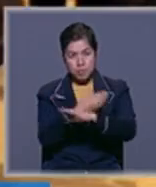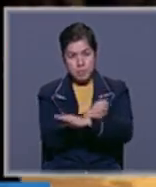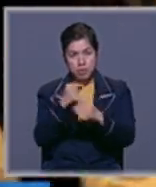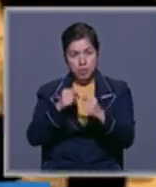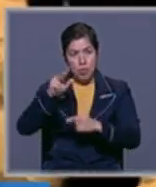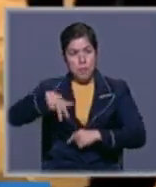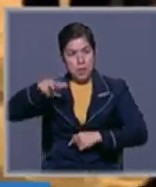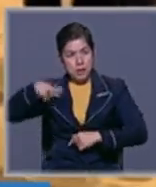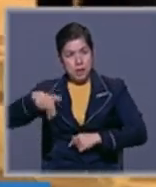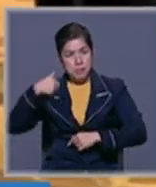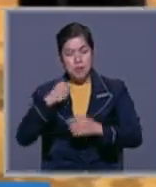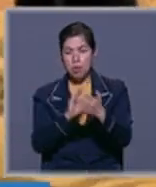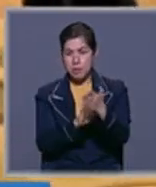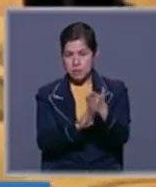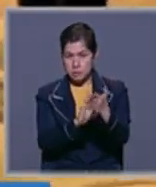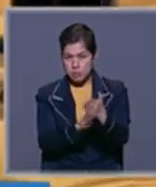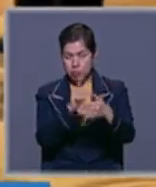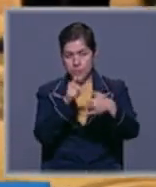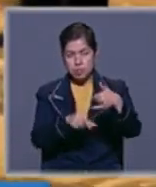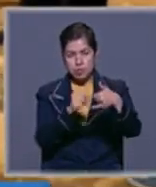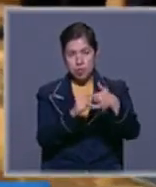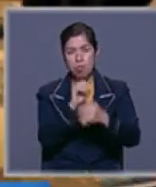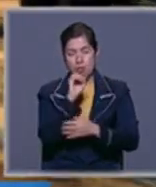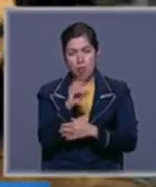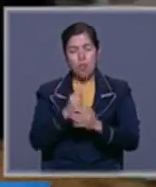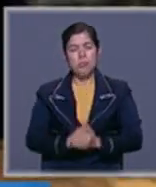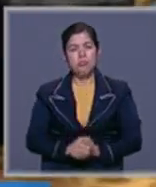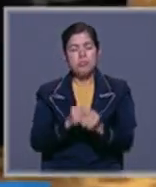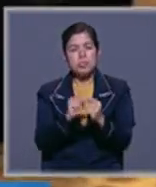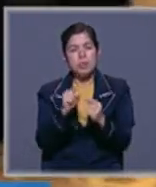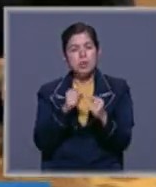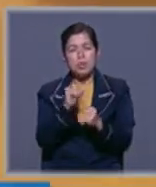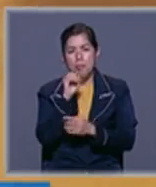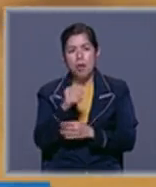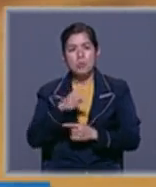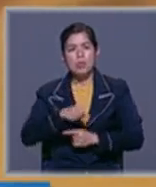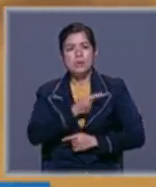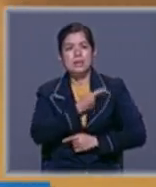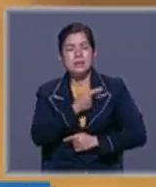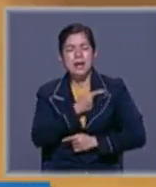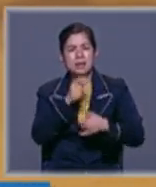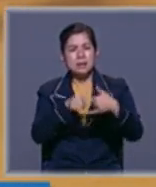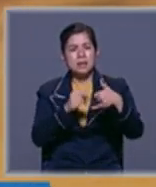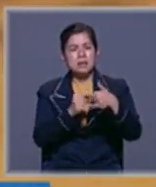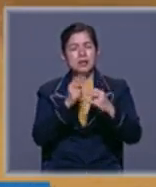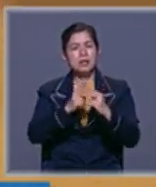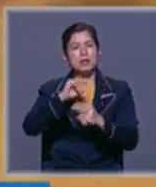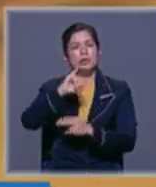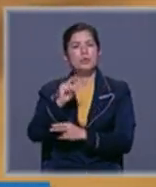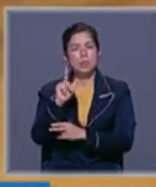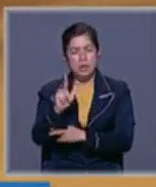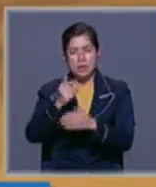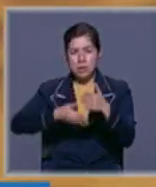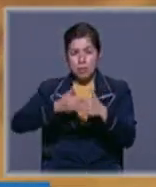มาชื่นชมนะครับคุณเฉลิมปกติชมคนยากนะครับแต่บอกว่าดีใจที่คุณจุรินทร์ได้เป็นหัวหน้าพรรคประชาธิปัตย์คิดว่าการที่คุณ